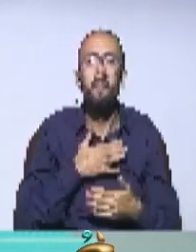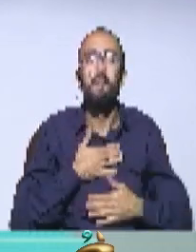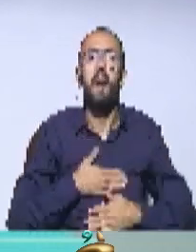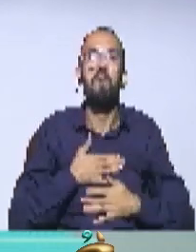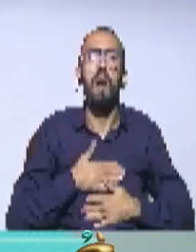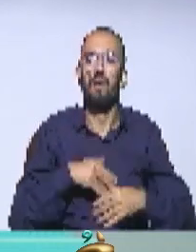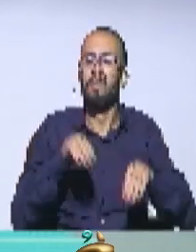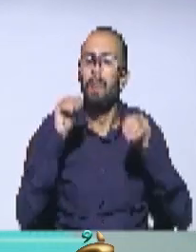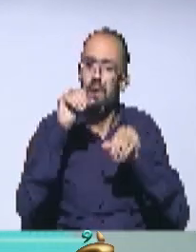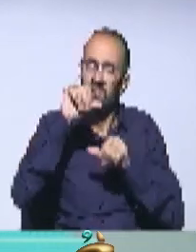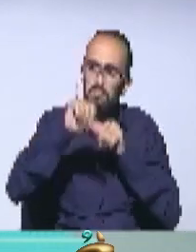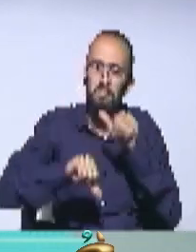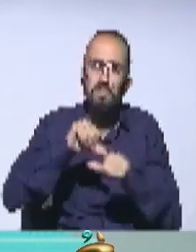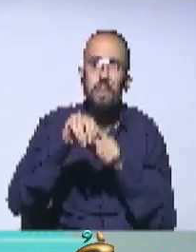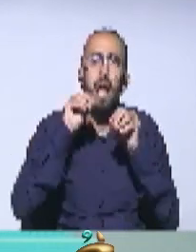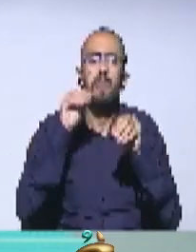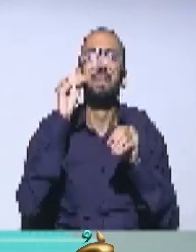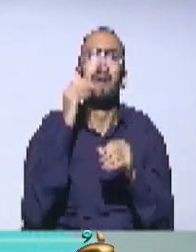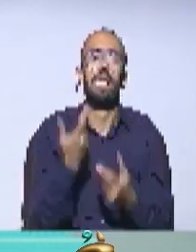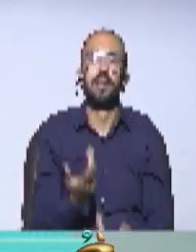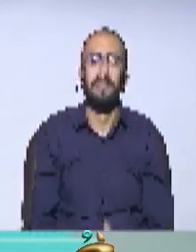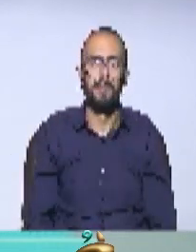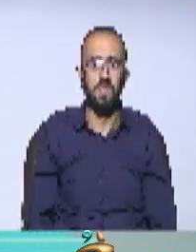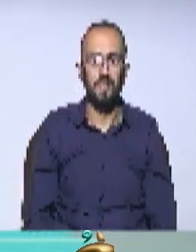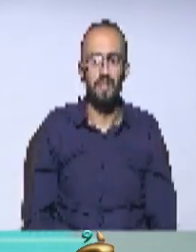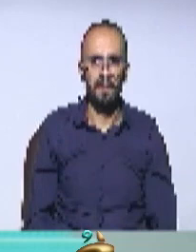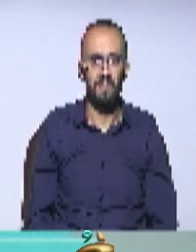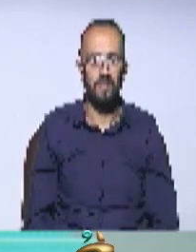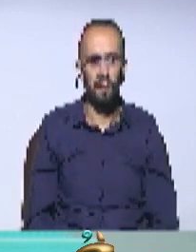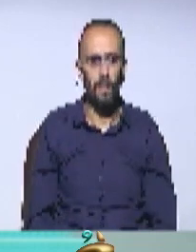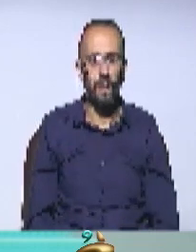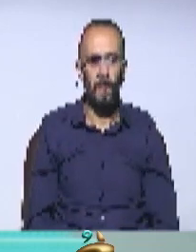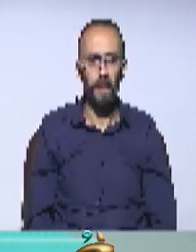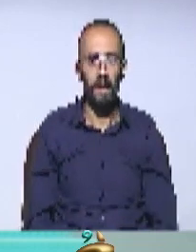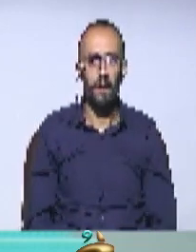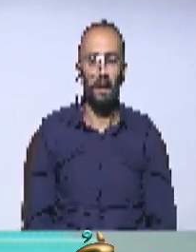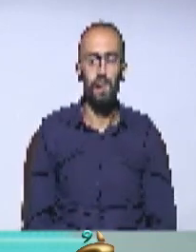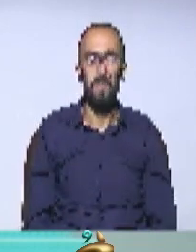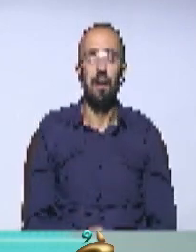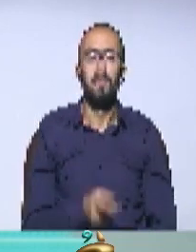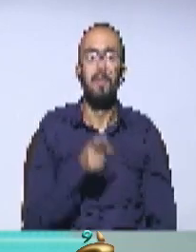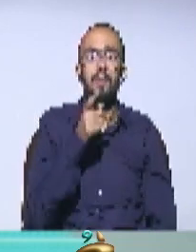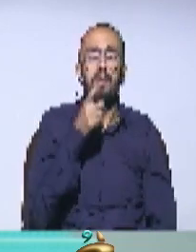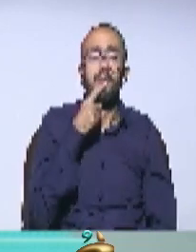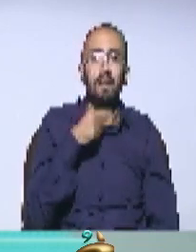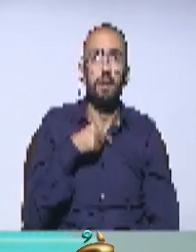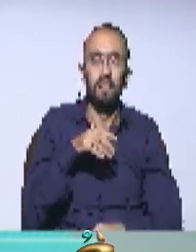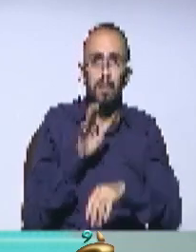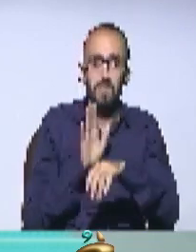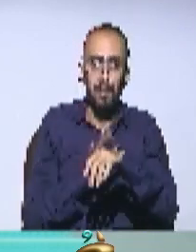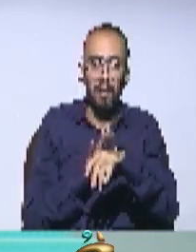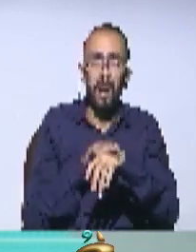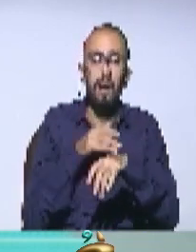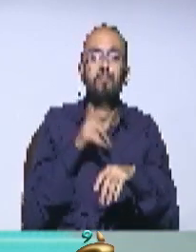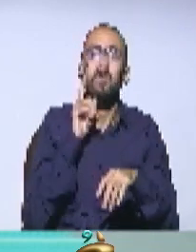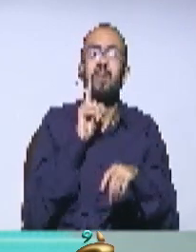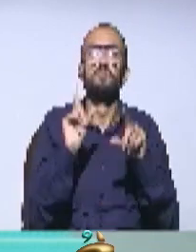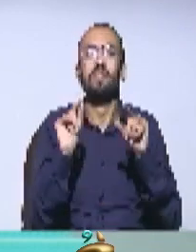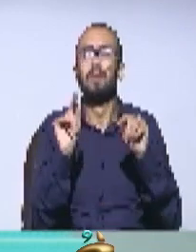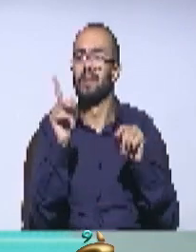نقدر نعلمها أصلا للأجيال اللي جاية؟ يعني الحقيقة كان مطلب إنشاء مفوضية بعدم